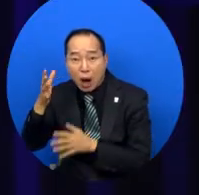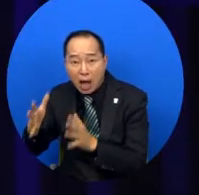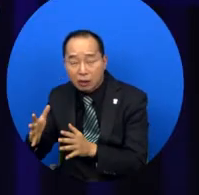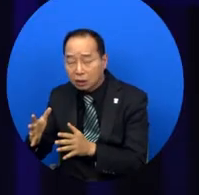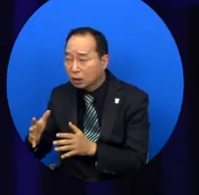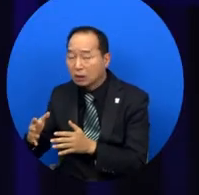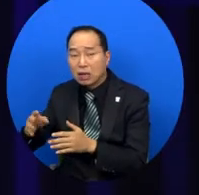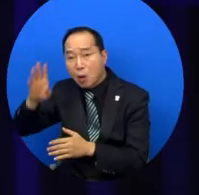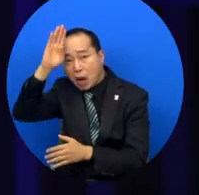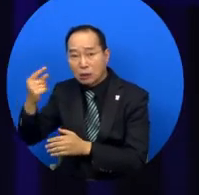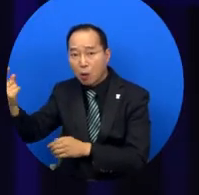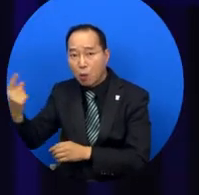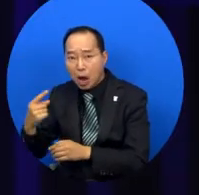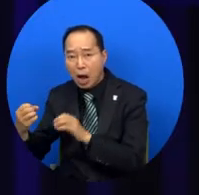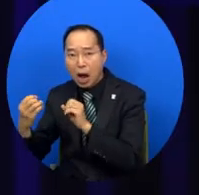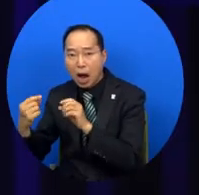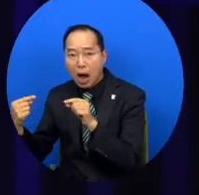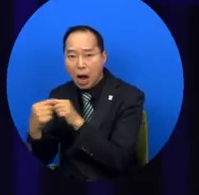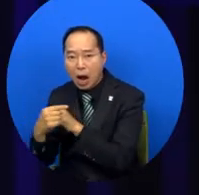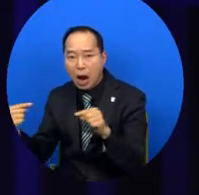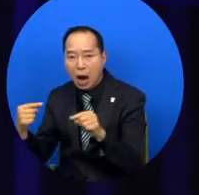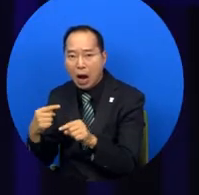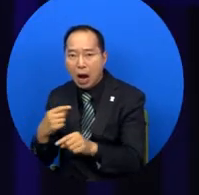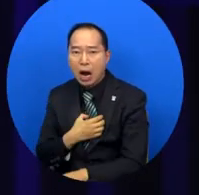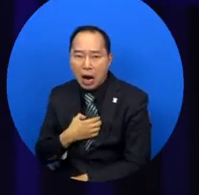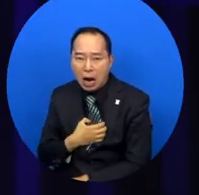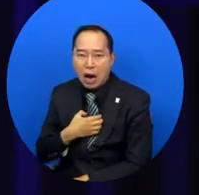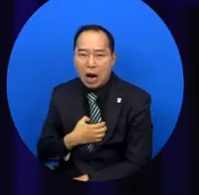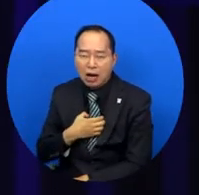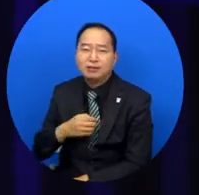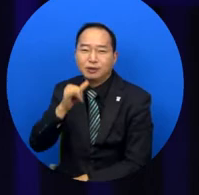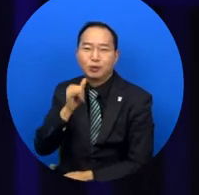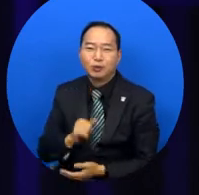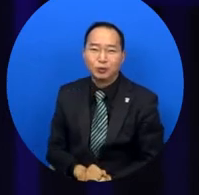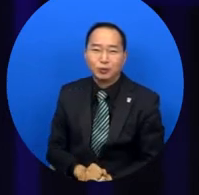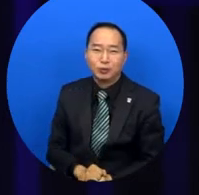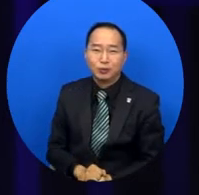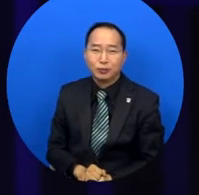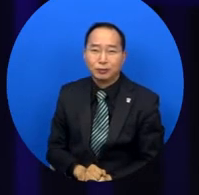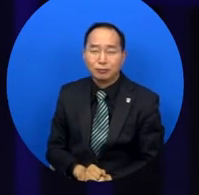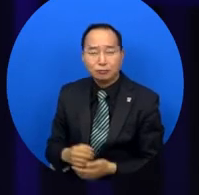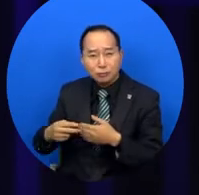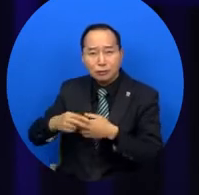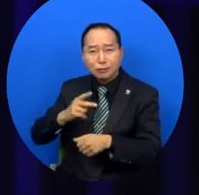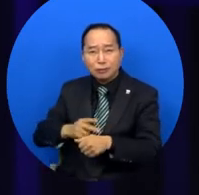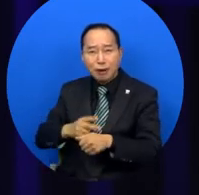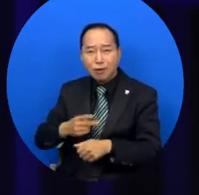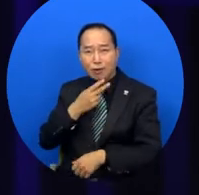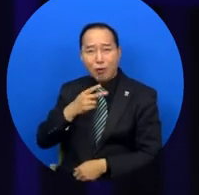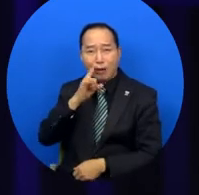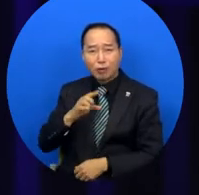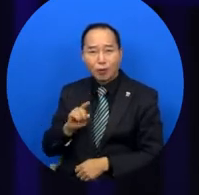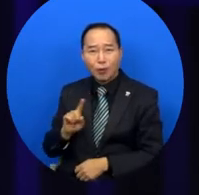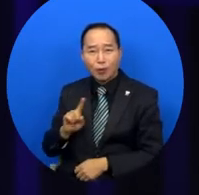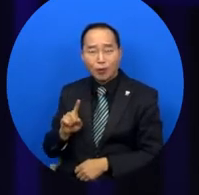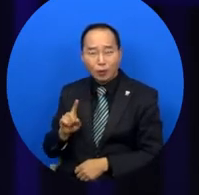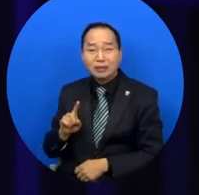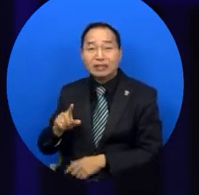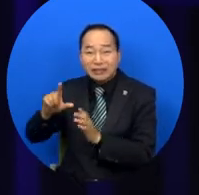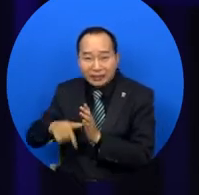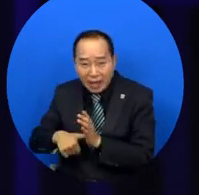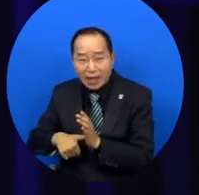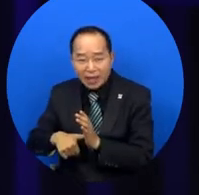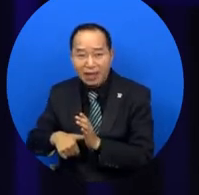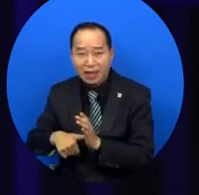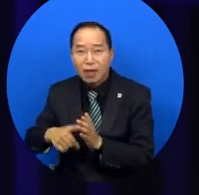이케가 우야노 이런 이클랐다. 이래가 의사겠나. 이런 좀 자괴감이랄까 자책감이랄까 의사가 이